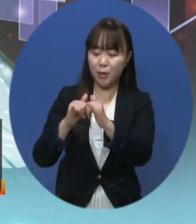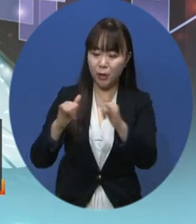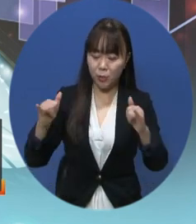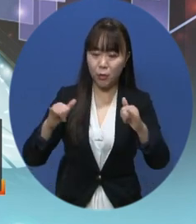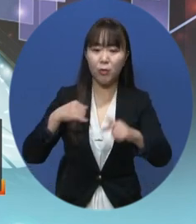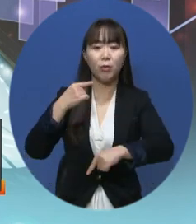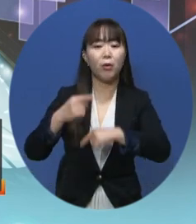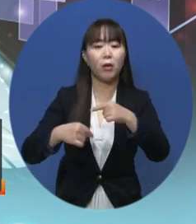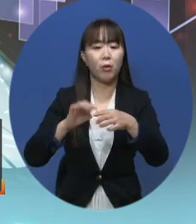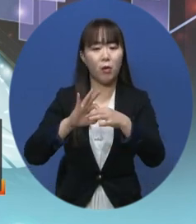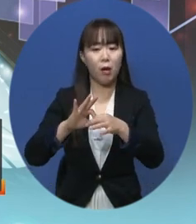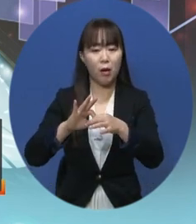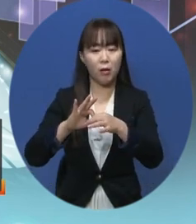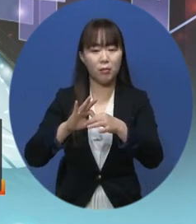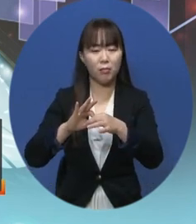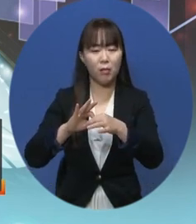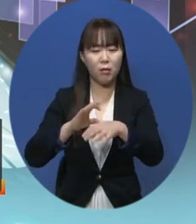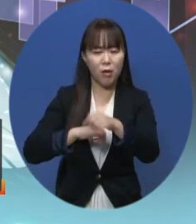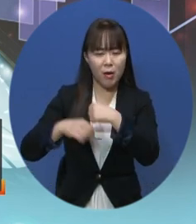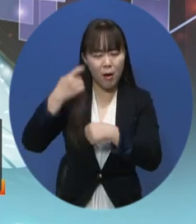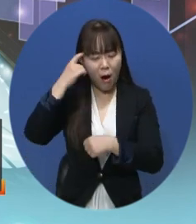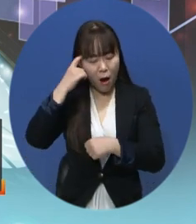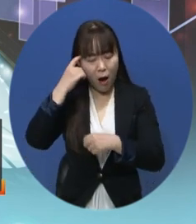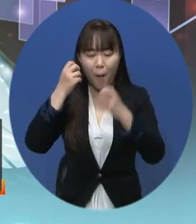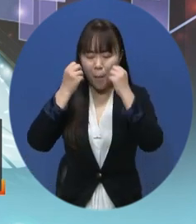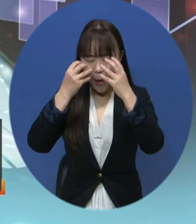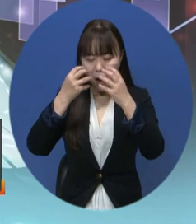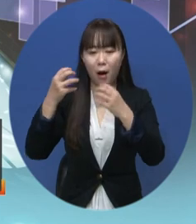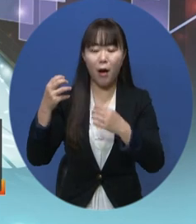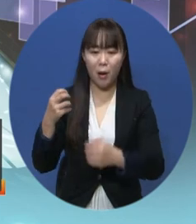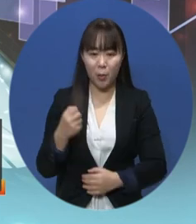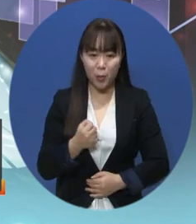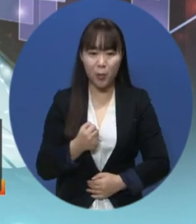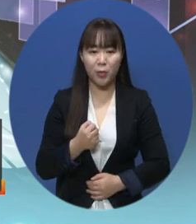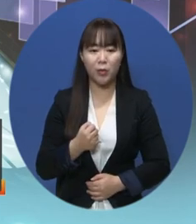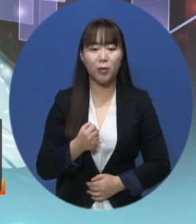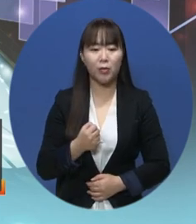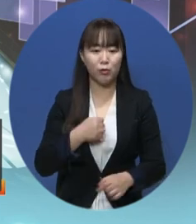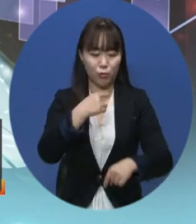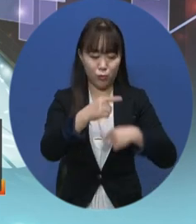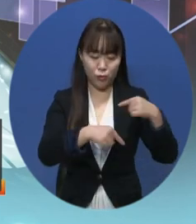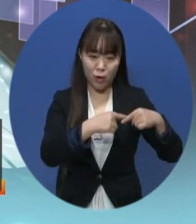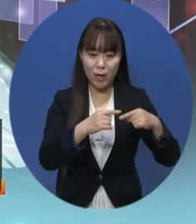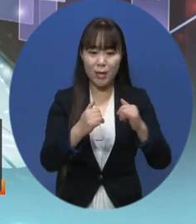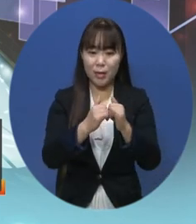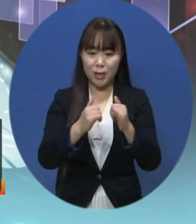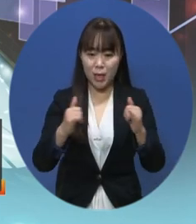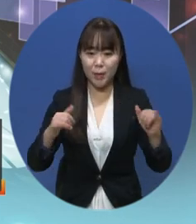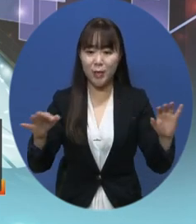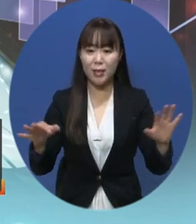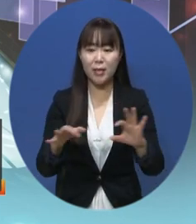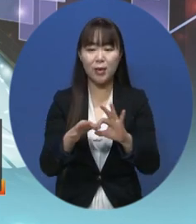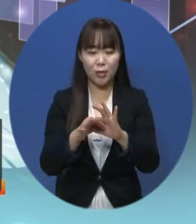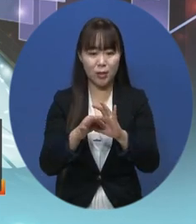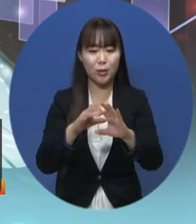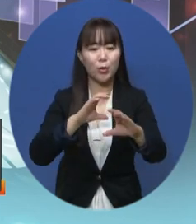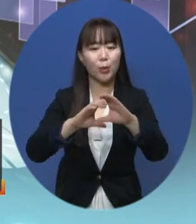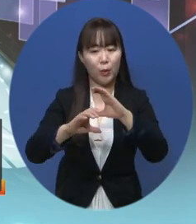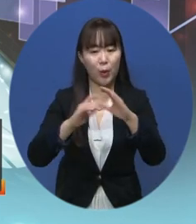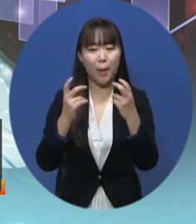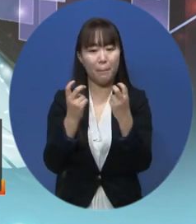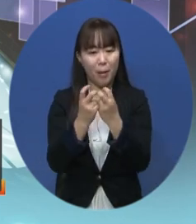비장애인도 수어에 대한 적극적인 인식을 새롭게 갖고 수어가 사람을 이어주는